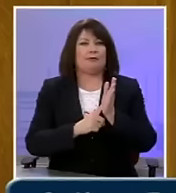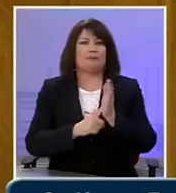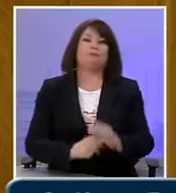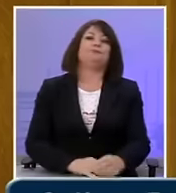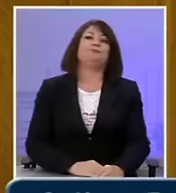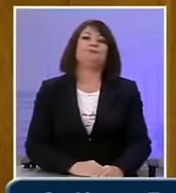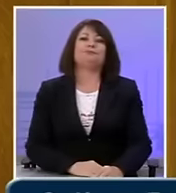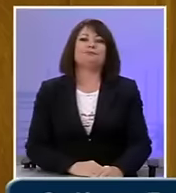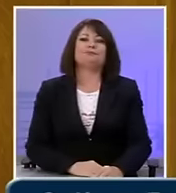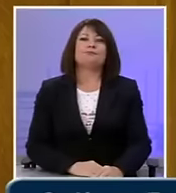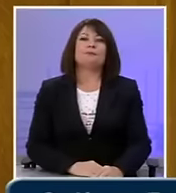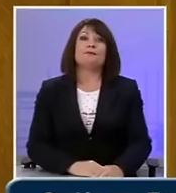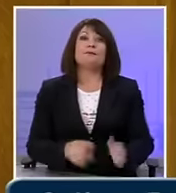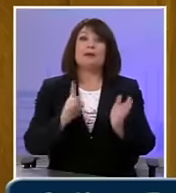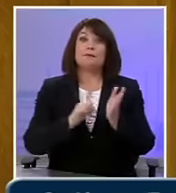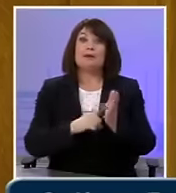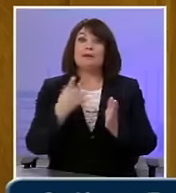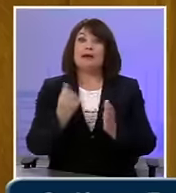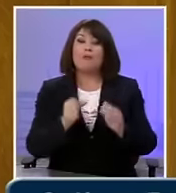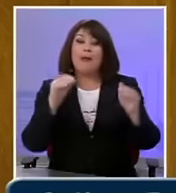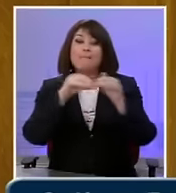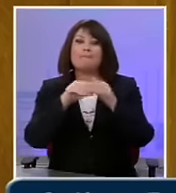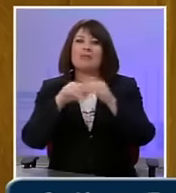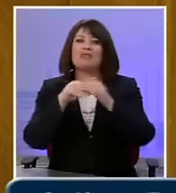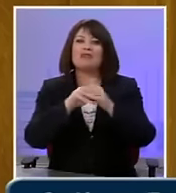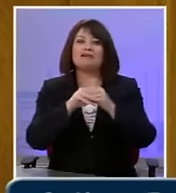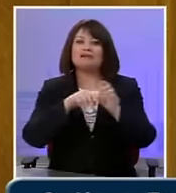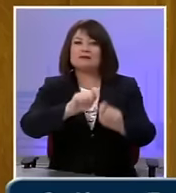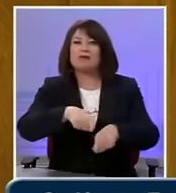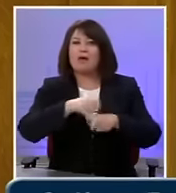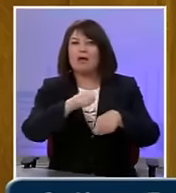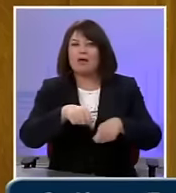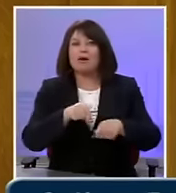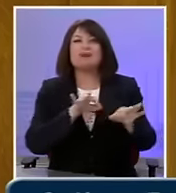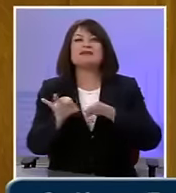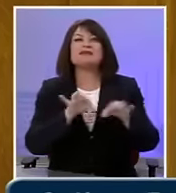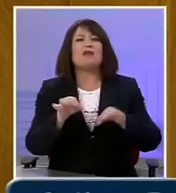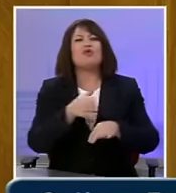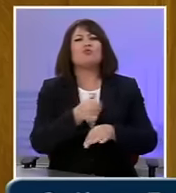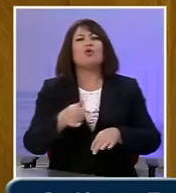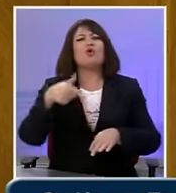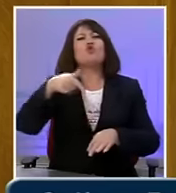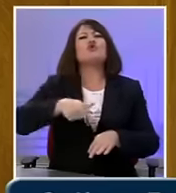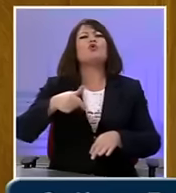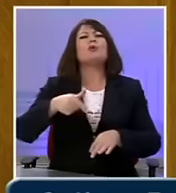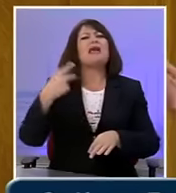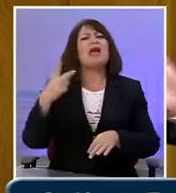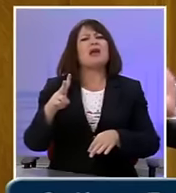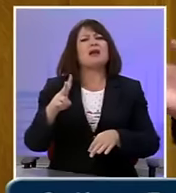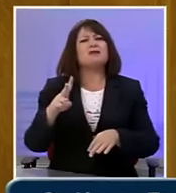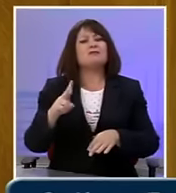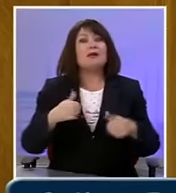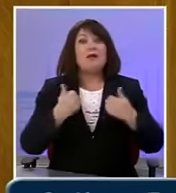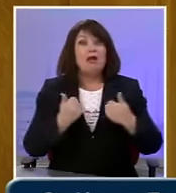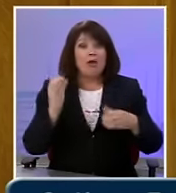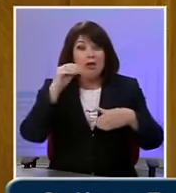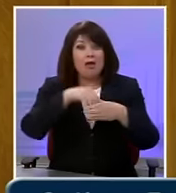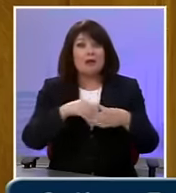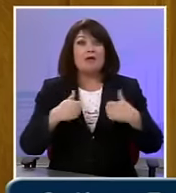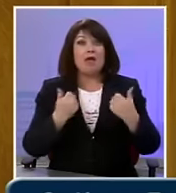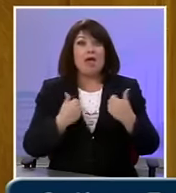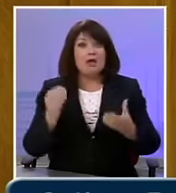Να υπάρξουν έργα επενδυτικά και σχέδια πέρα από το σχέδιο Juncker, να εμπλακεί η νεολαία, να είναι η νέα γενιά